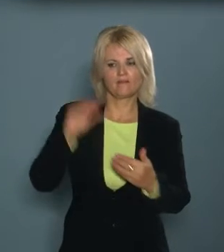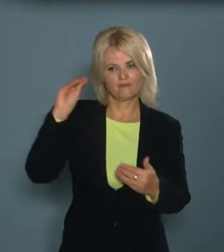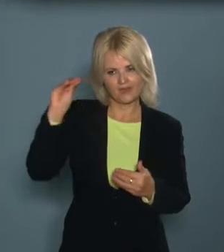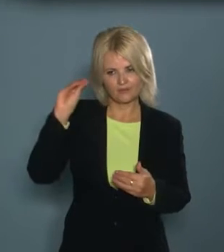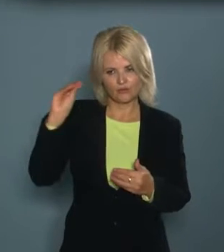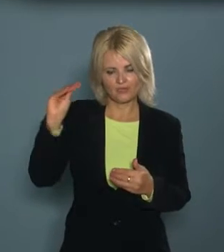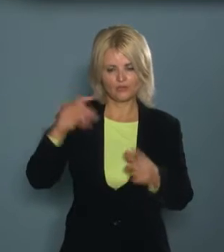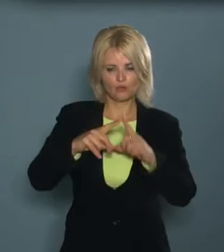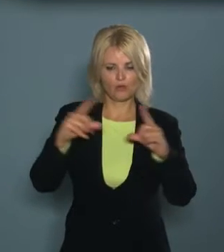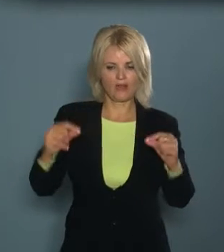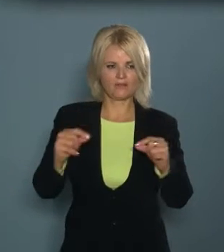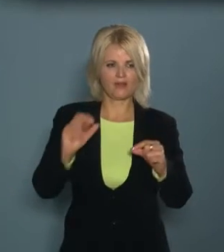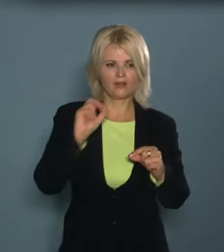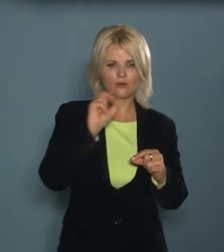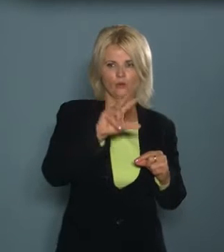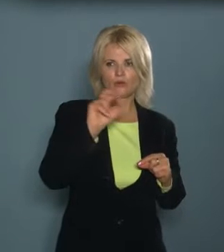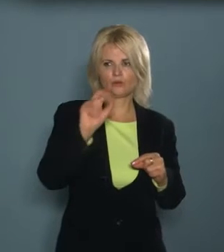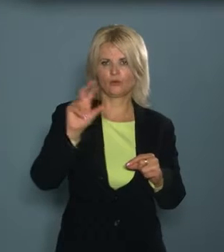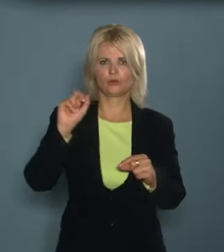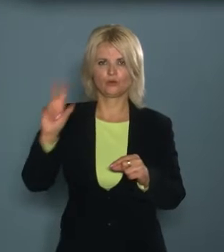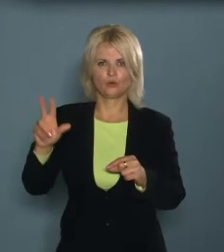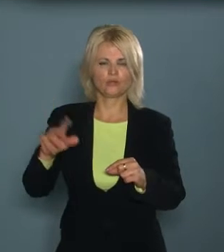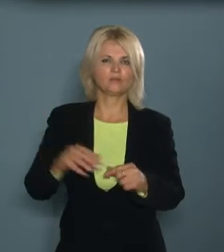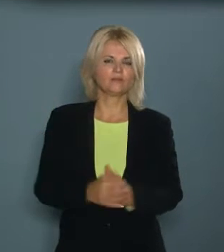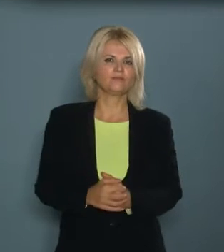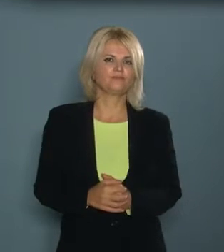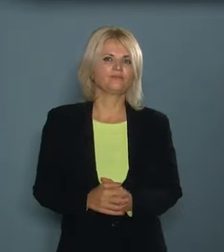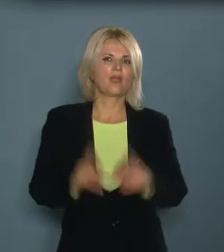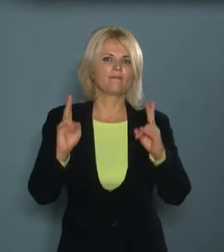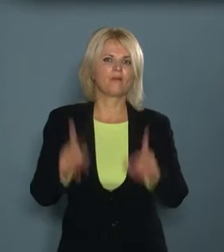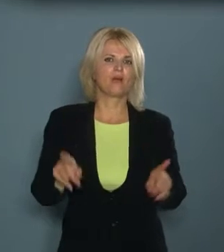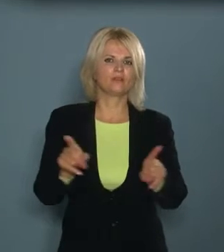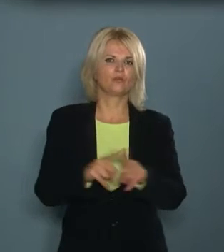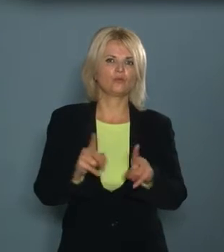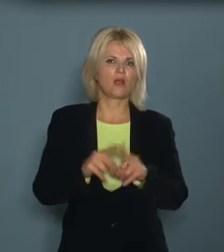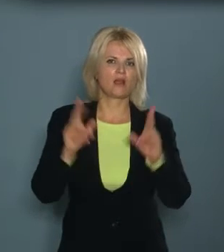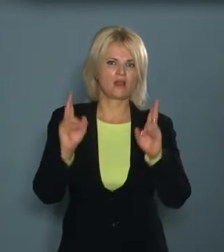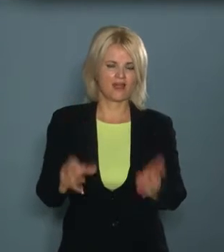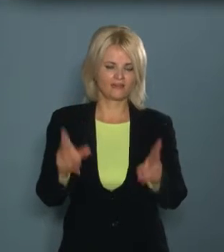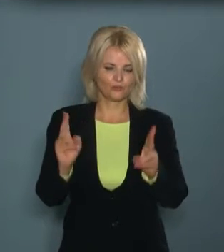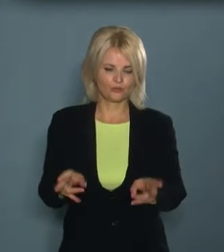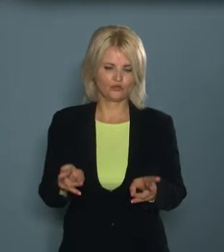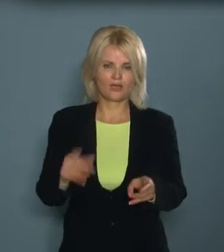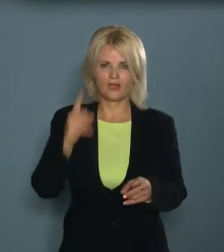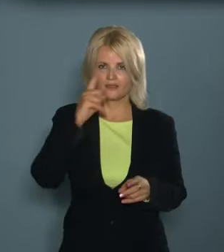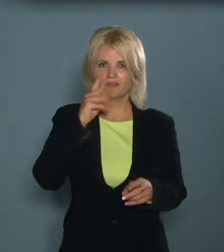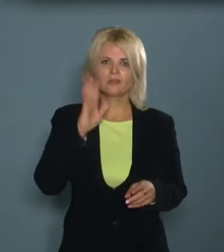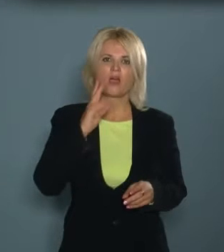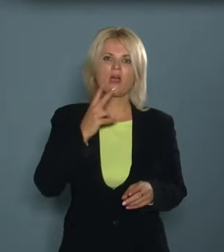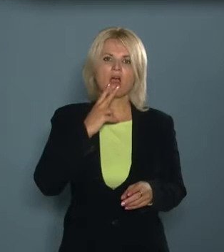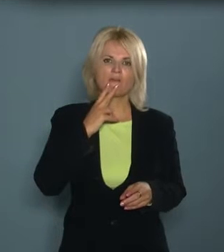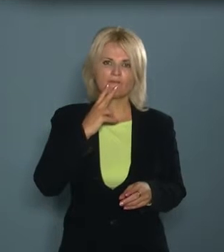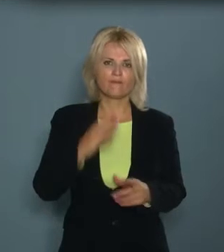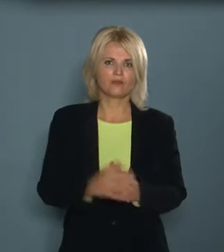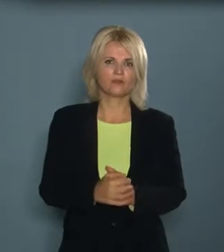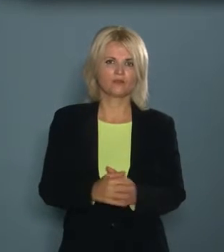tehát felszólító leveleket kell küldeni, utána fizetési meghagyást. Van olyan lehetőségünk, van a NAV-val, Nemzeti